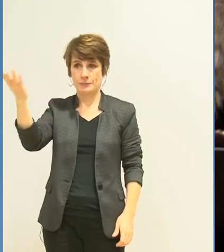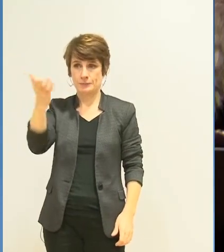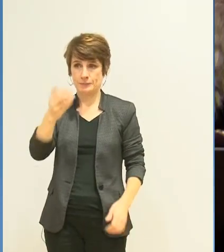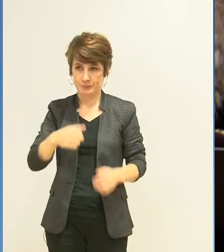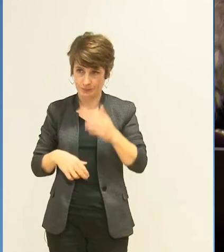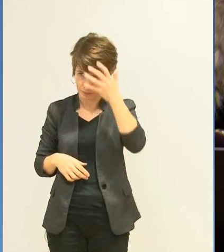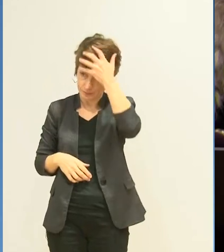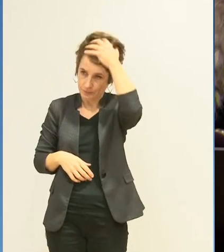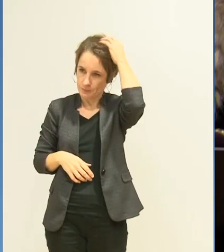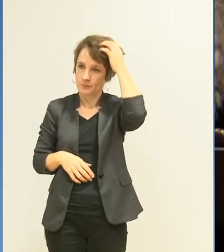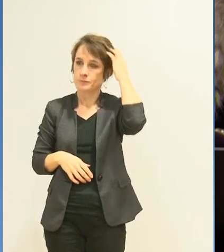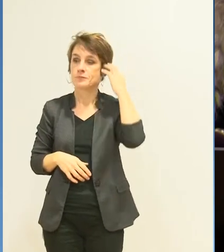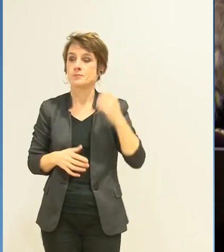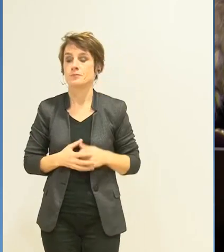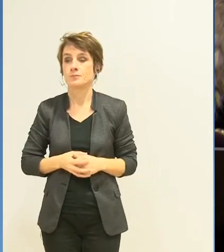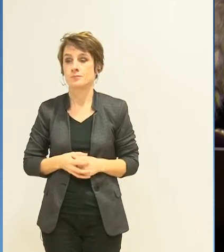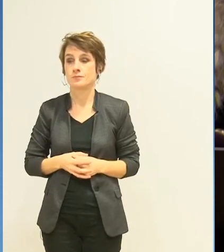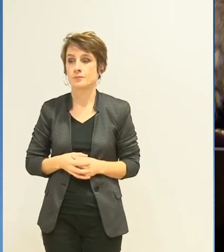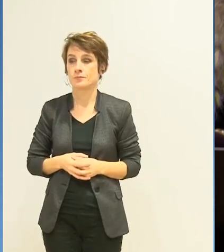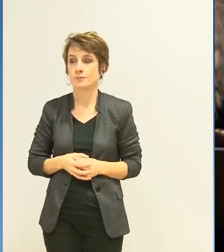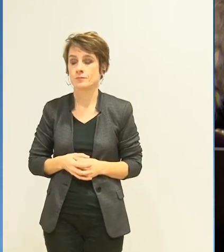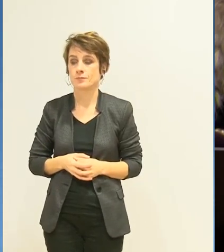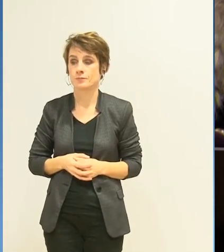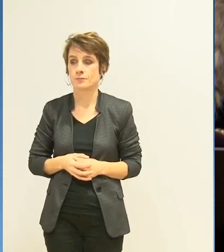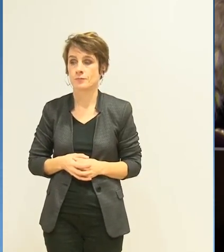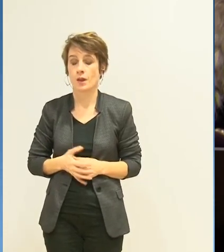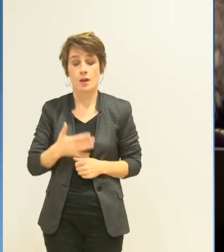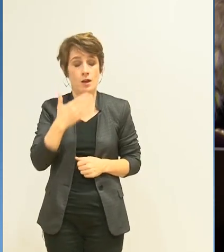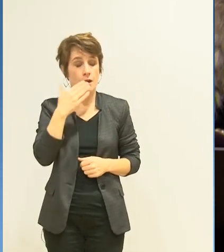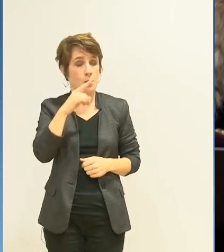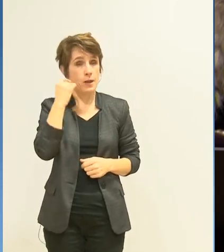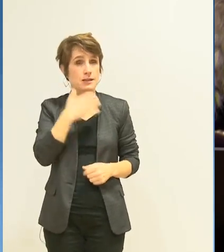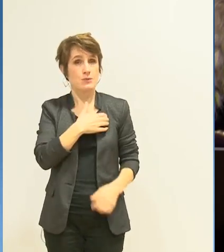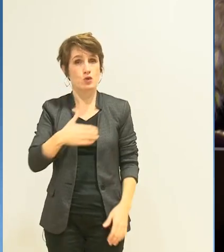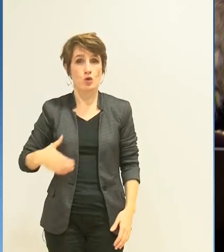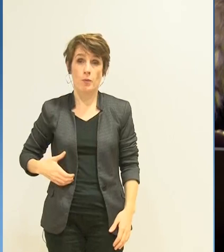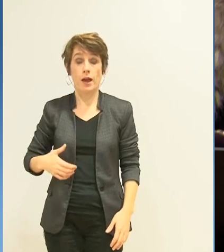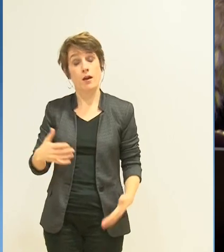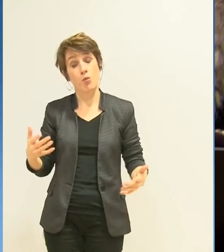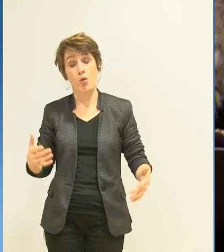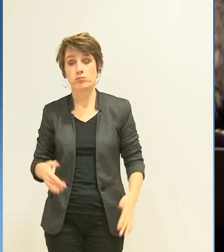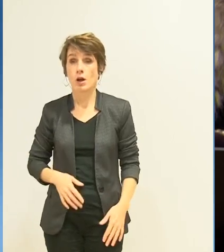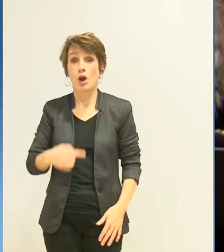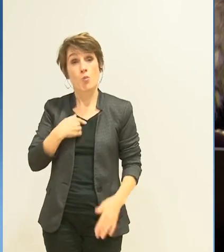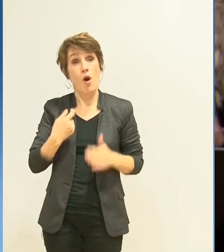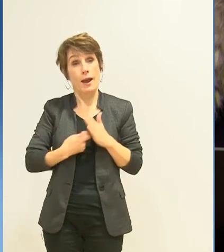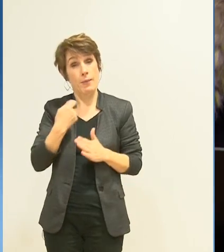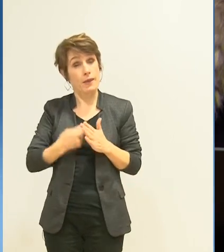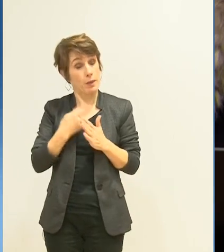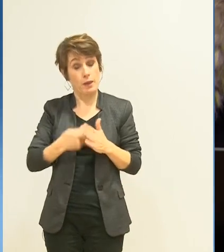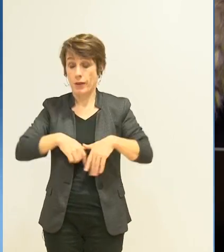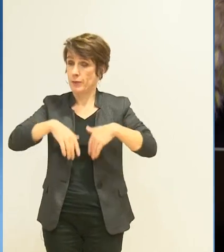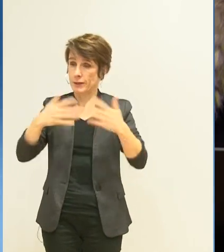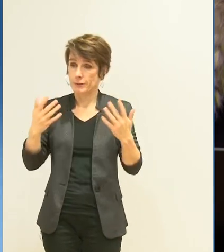merci monsieur le maire alors je vais me répéter mais encore une fois la base de la décision